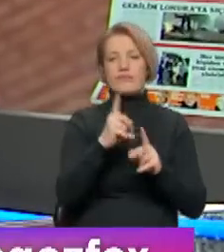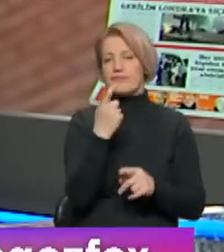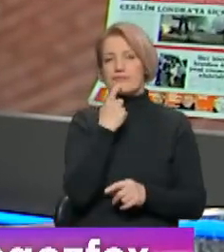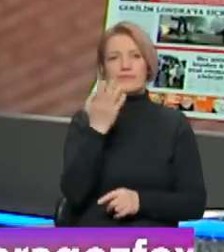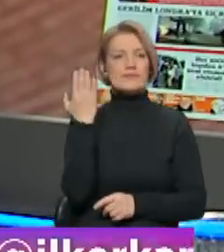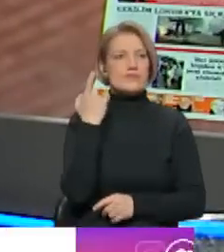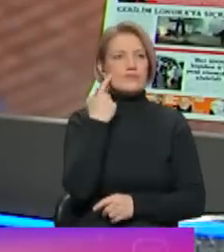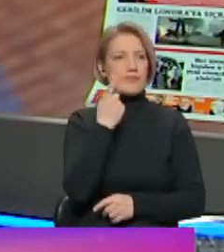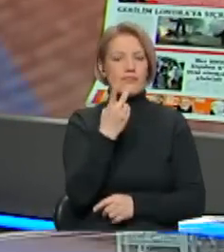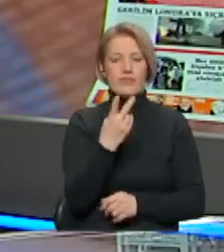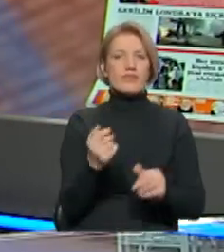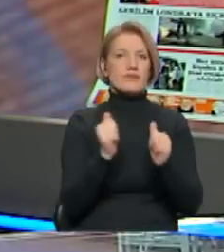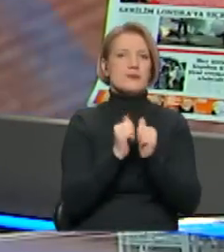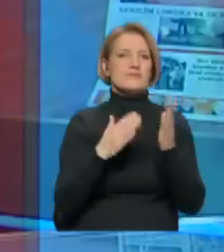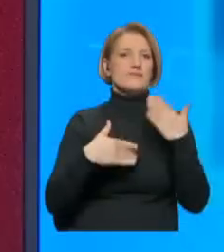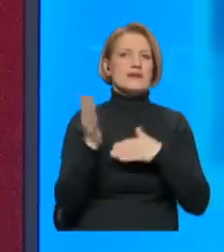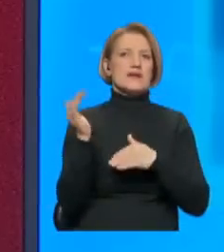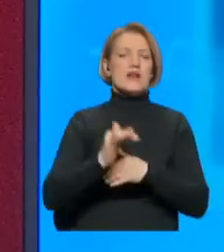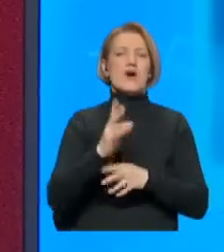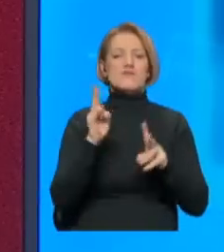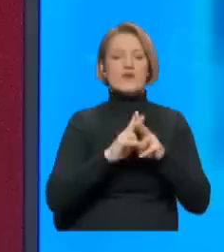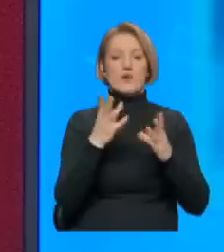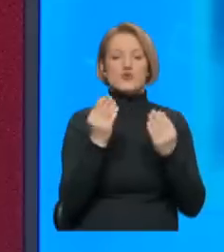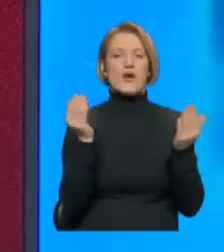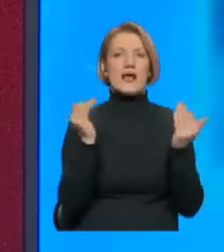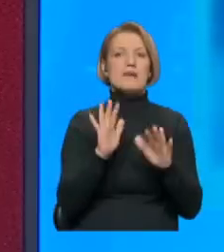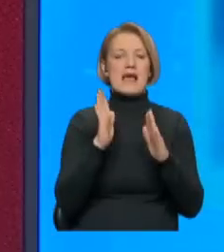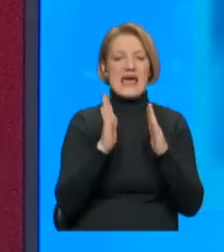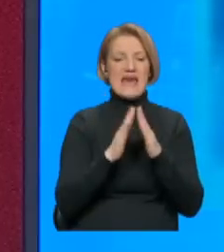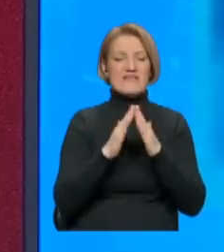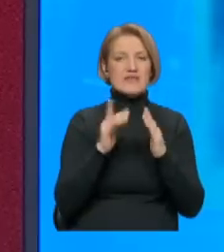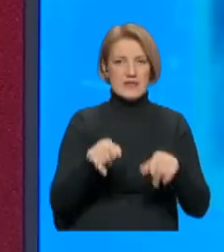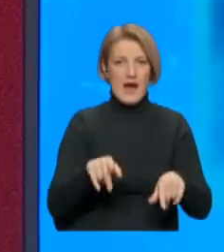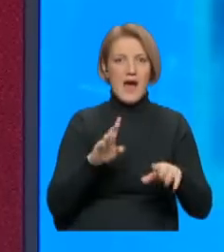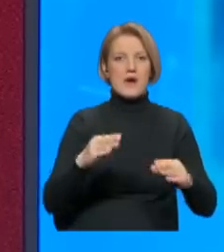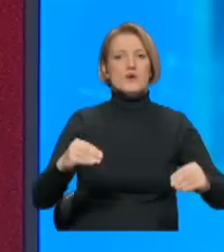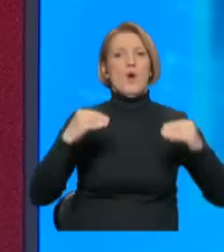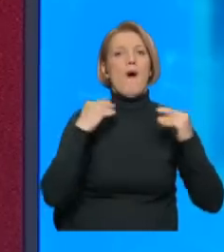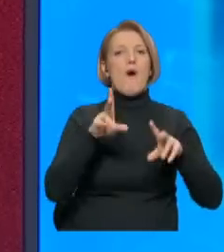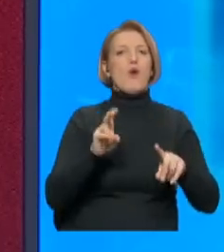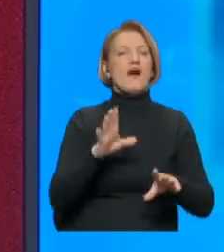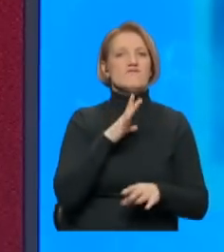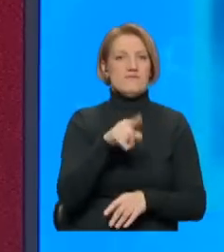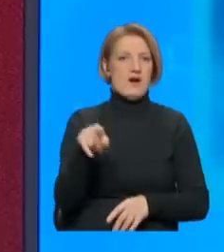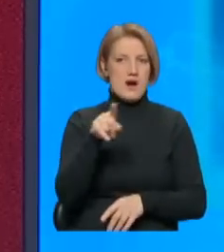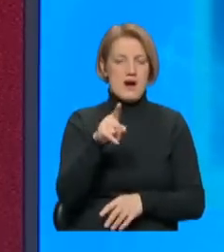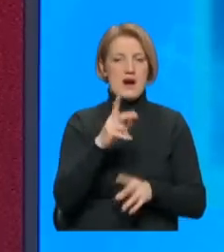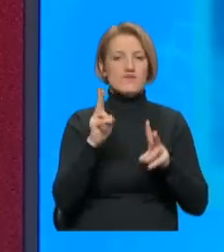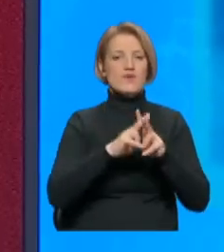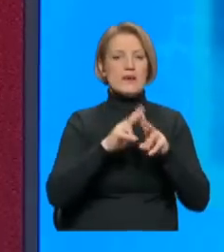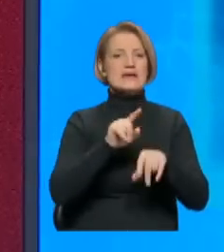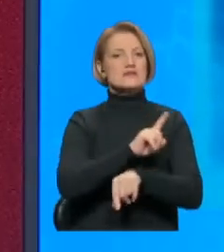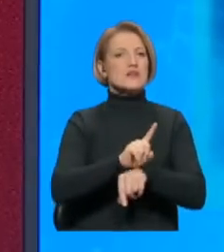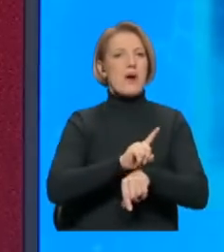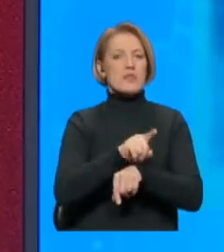seneye göre iki kat fazla geliyor fatura çok gelmesin diye evinde battaniye ile oturanlar var faturalarımızı zamanında